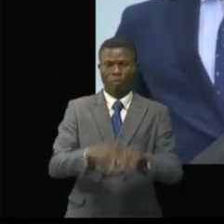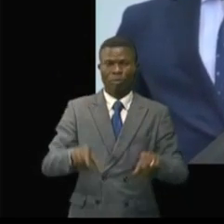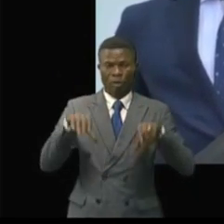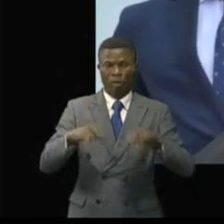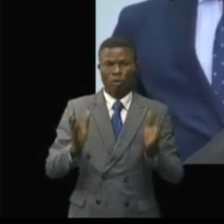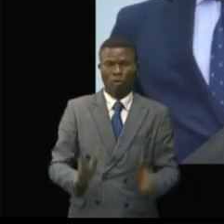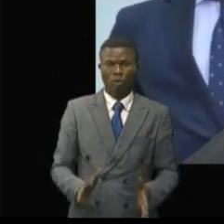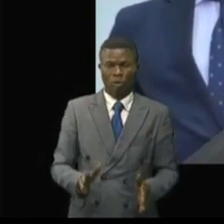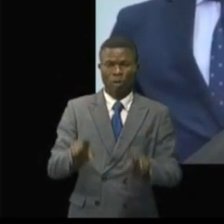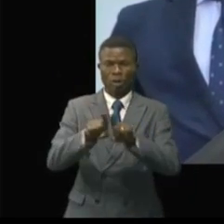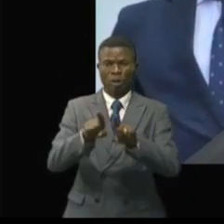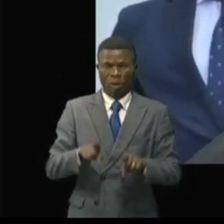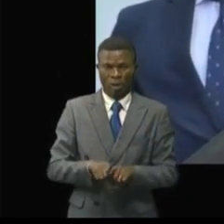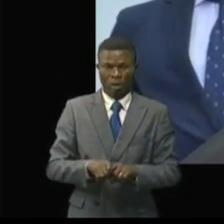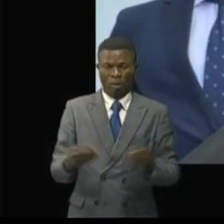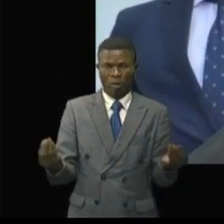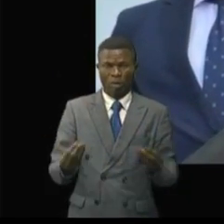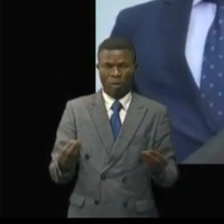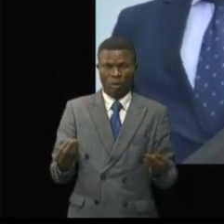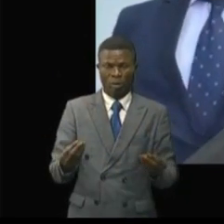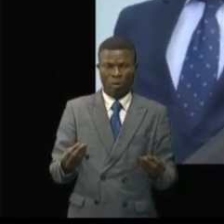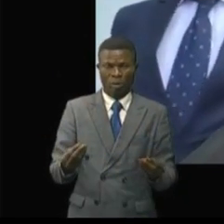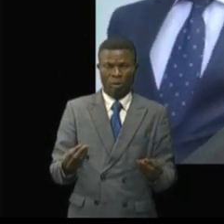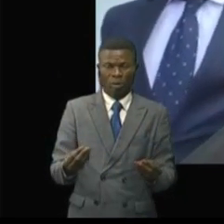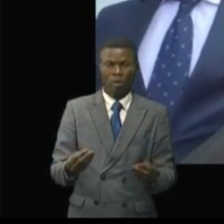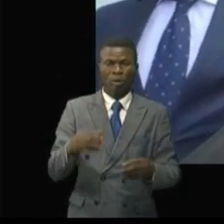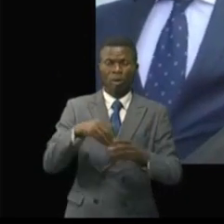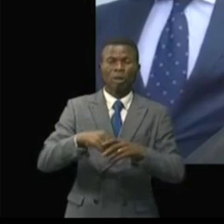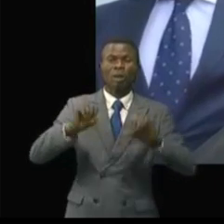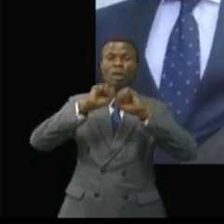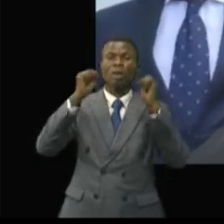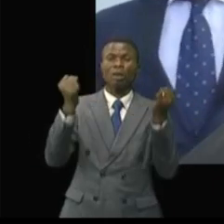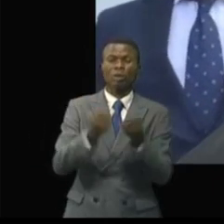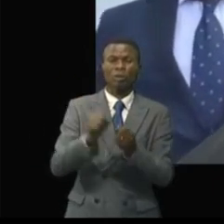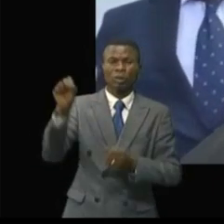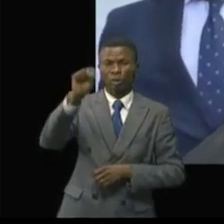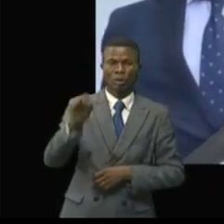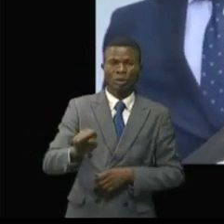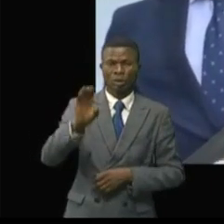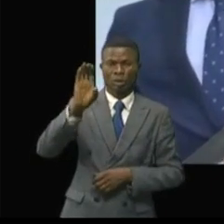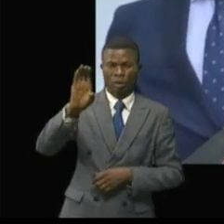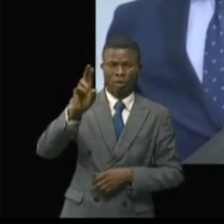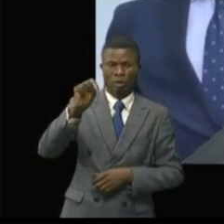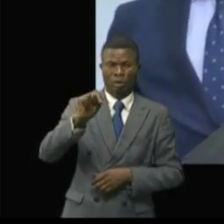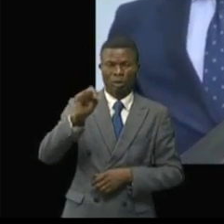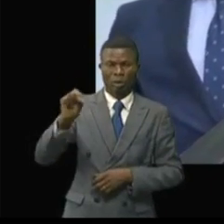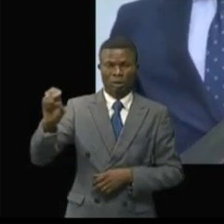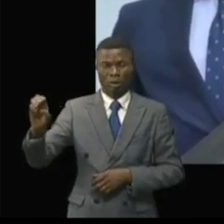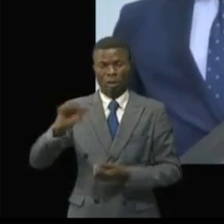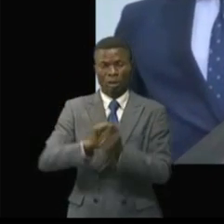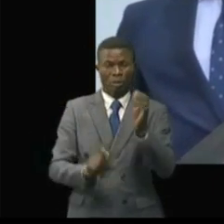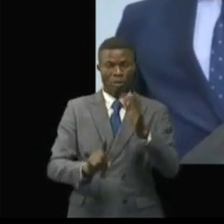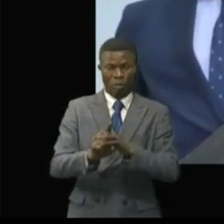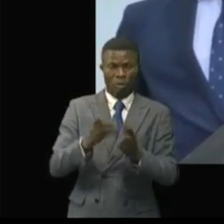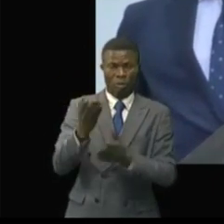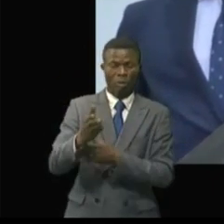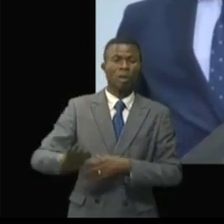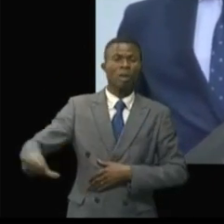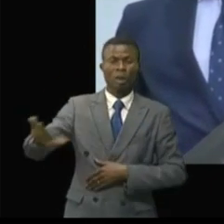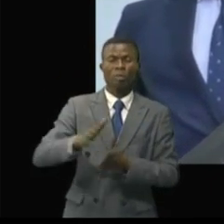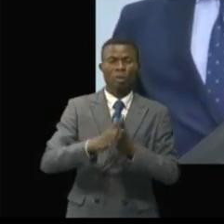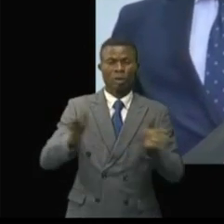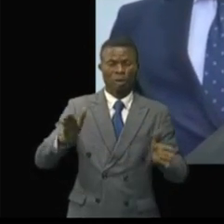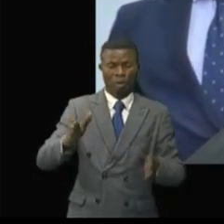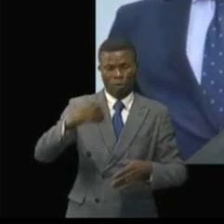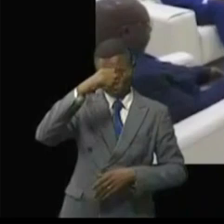congolaise, puisque quand la SNCC a des problèmes, ce sont les prix